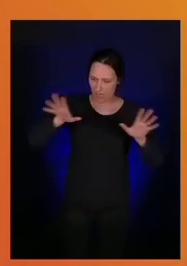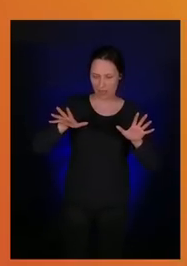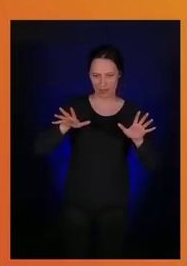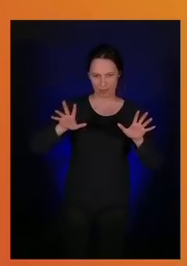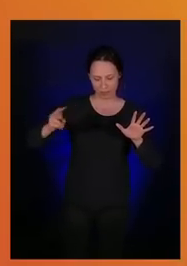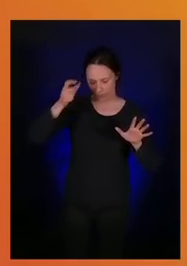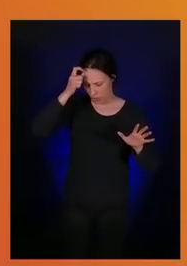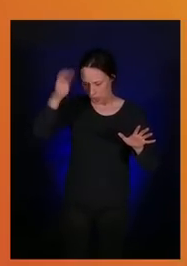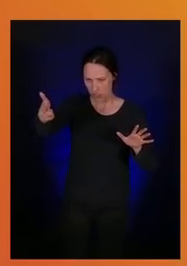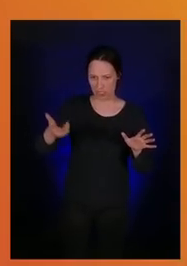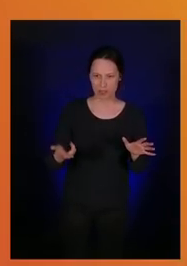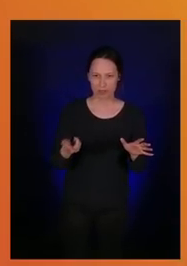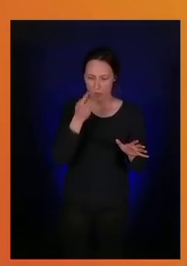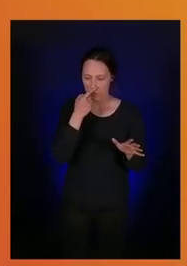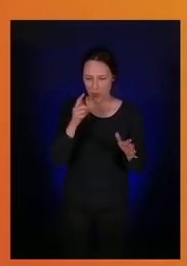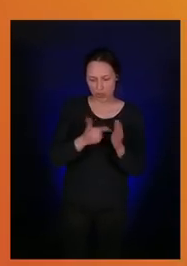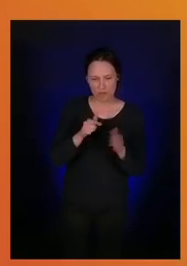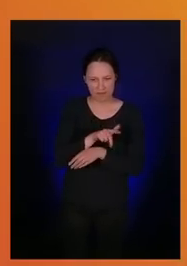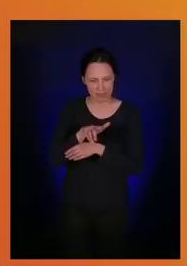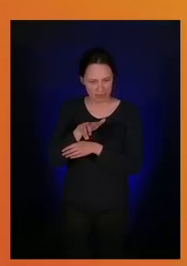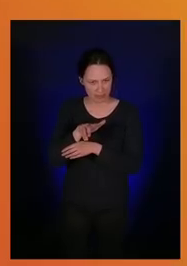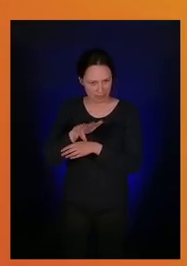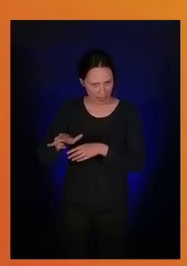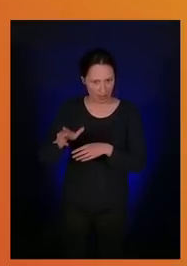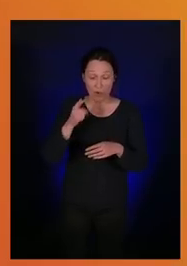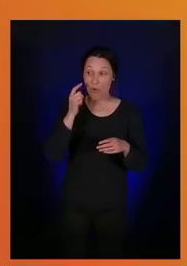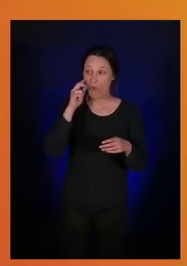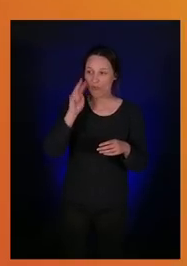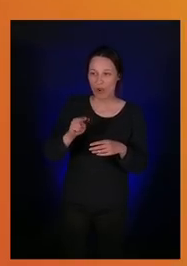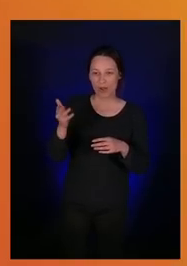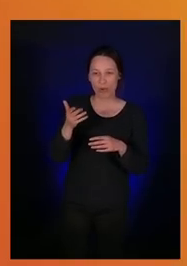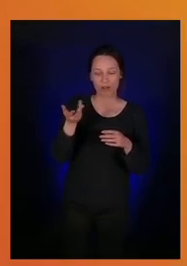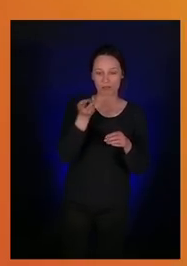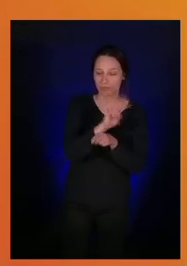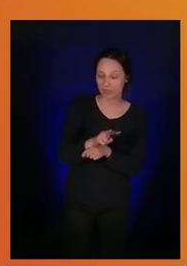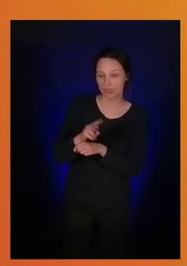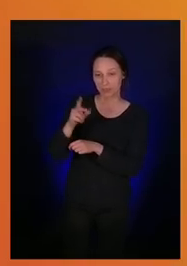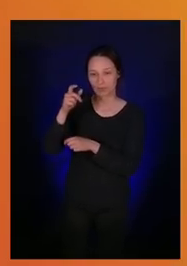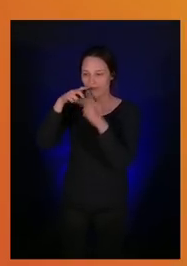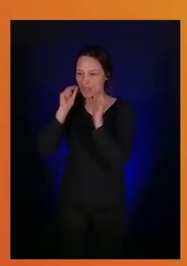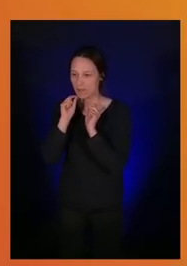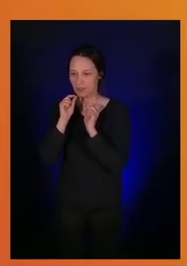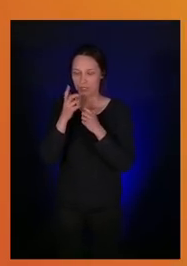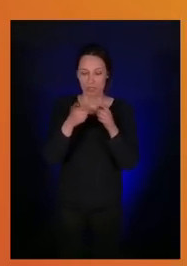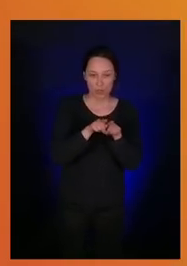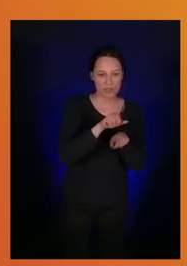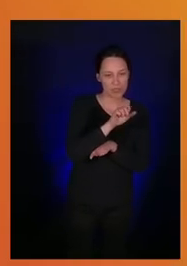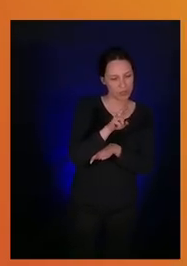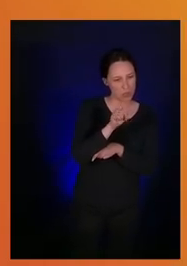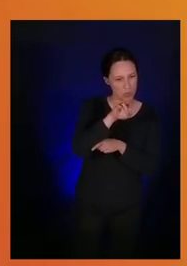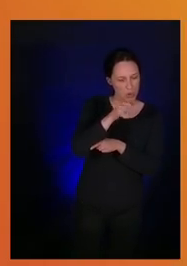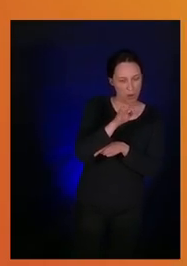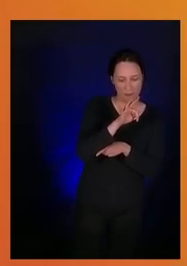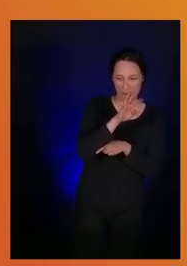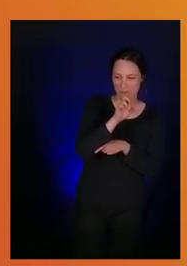c'est encore dans les médias qui retranscrivent une visite commune de Philippe Martinez et Laurent Berger sur un site pilote que nous avons découvert, que la CGT